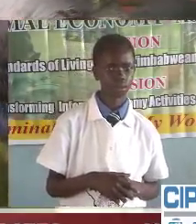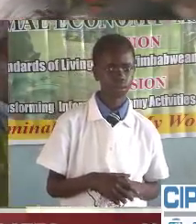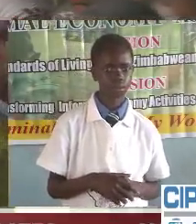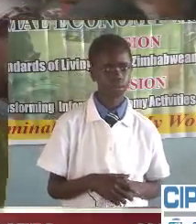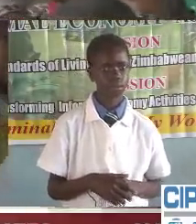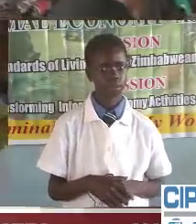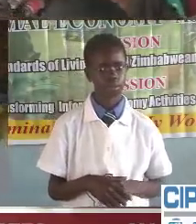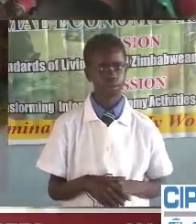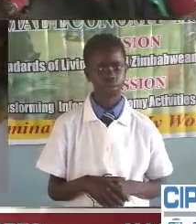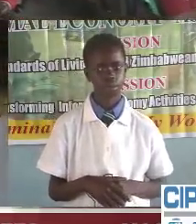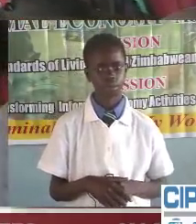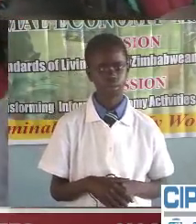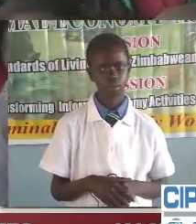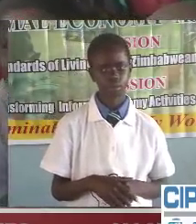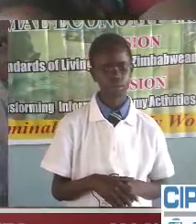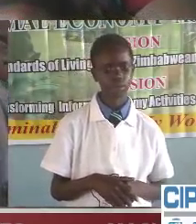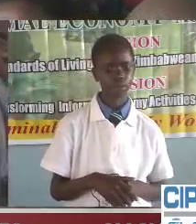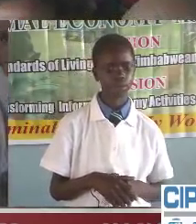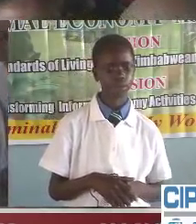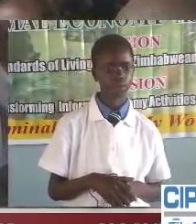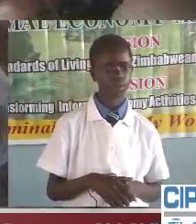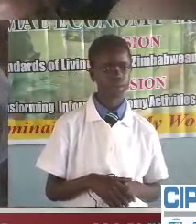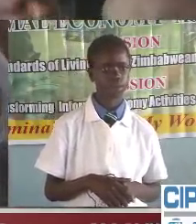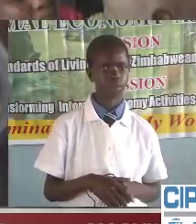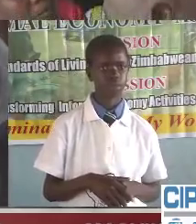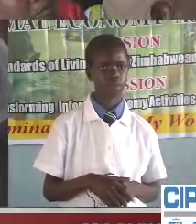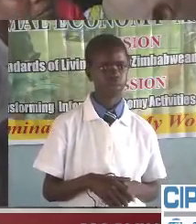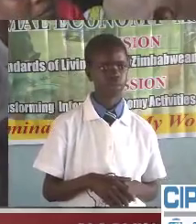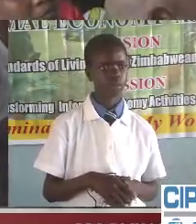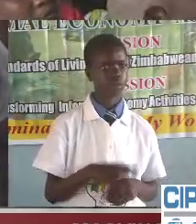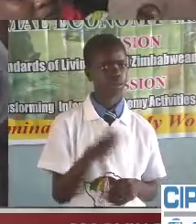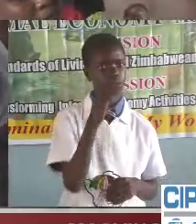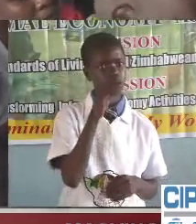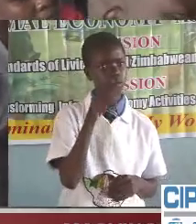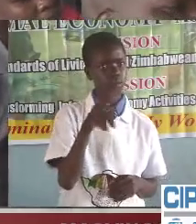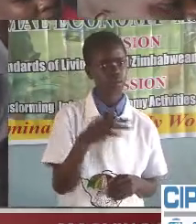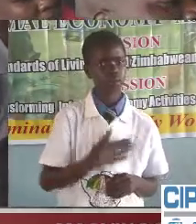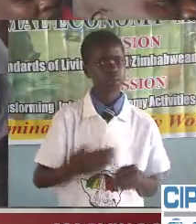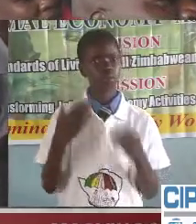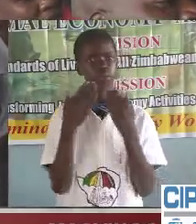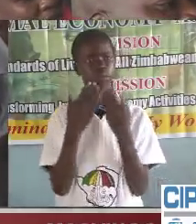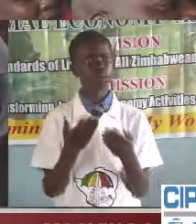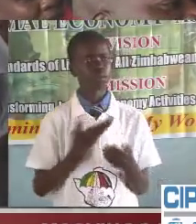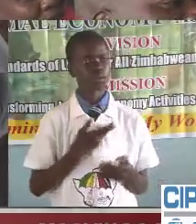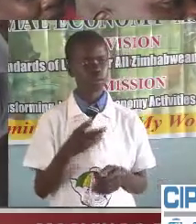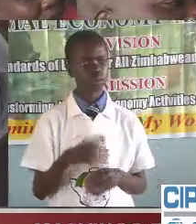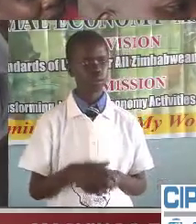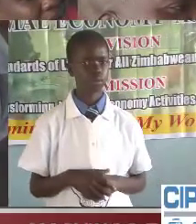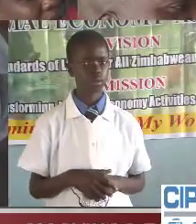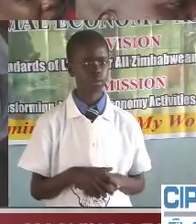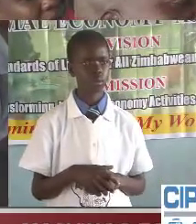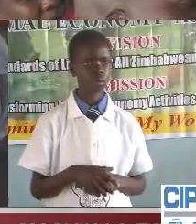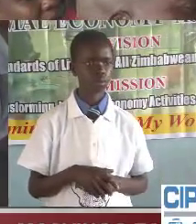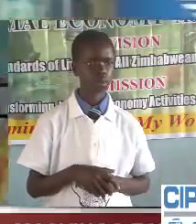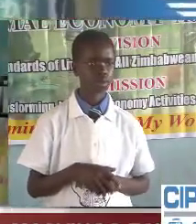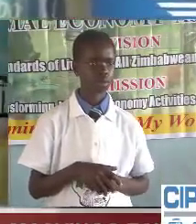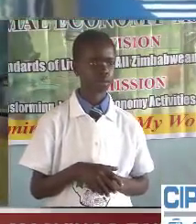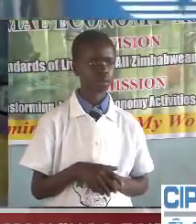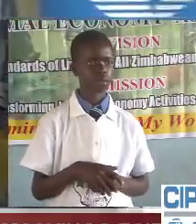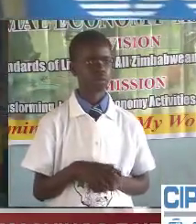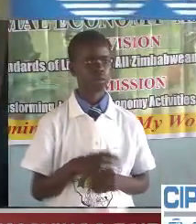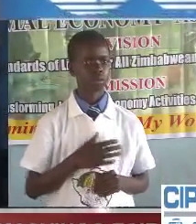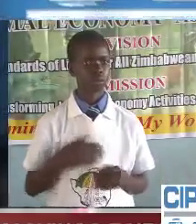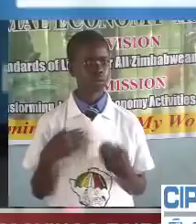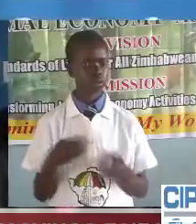aya ndoda kutenda chaizvo kuna vataderera. Kwanza hanzi saMP arikuda kuitawo MP